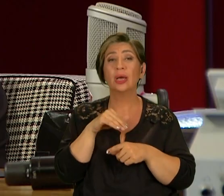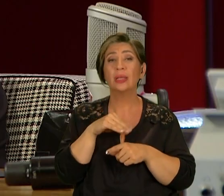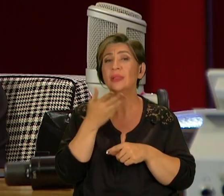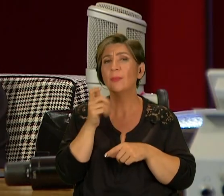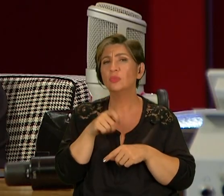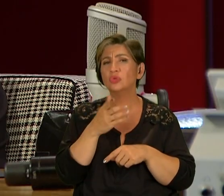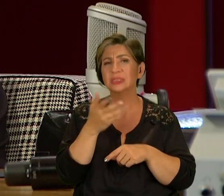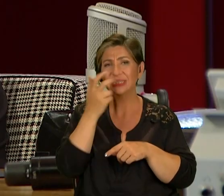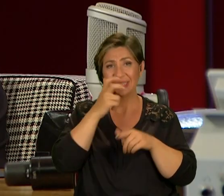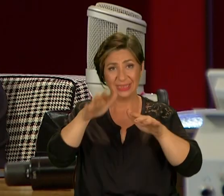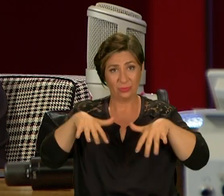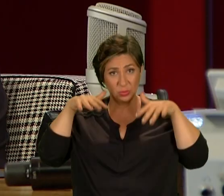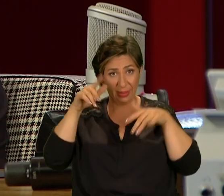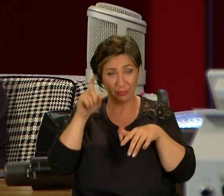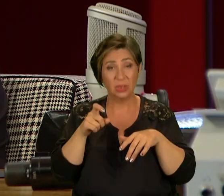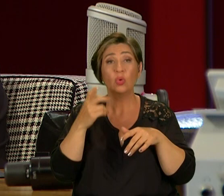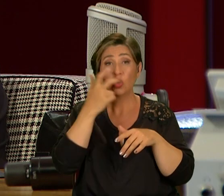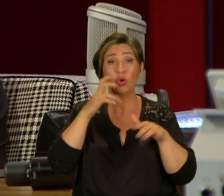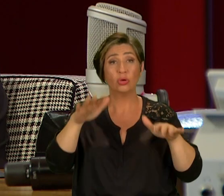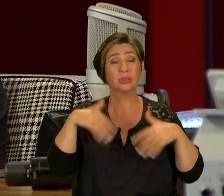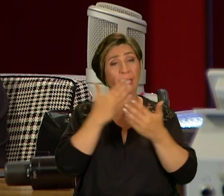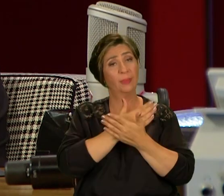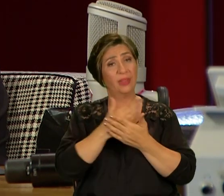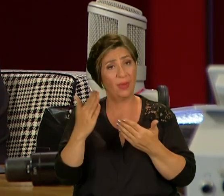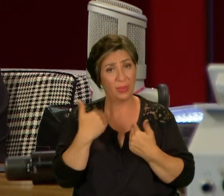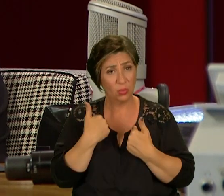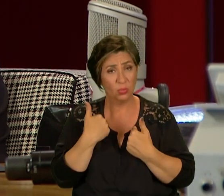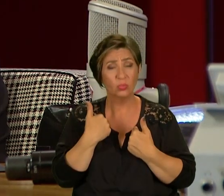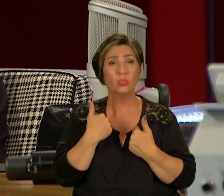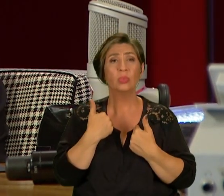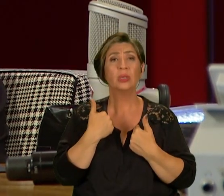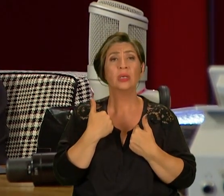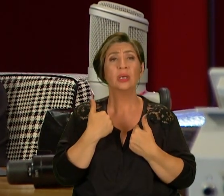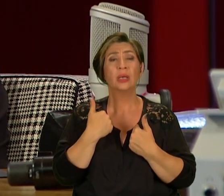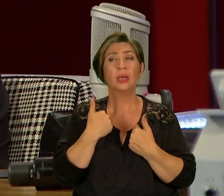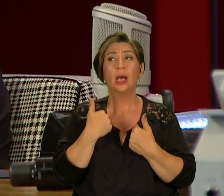ne yapıyorsun? Sahne mi alıyorsun? Tabii ki konserlerime devam ediyorum. Ama...